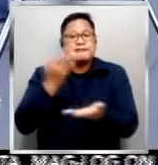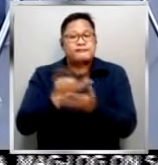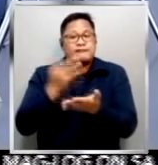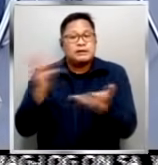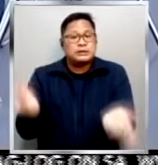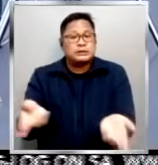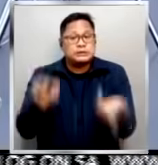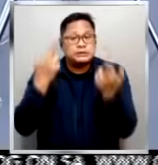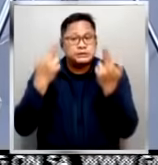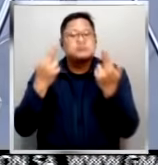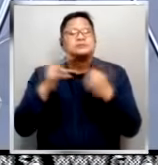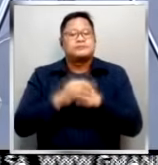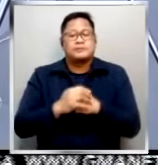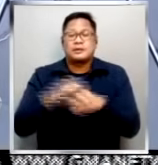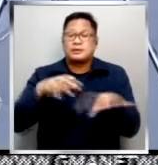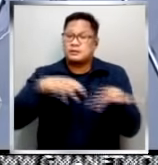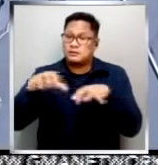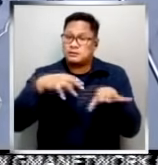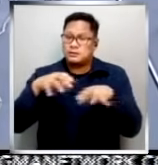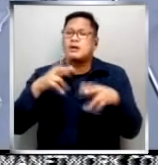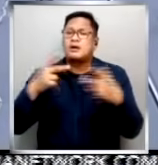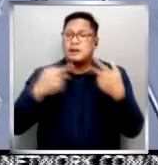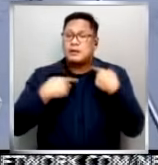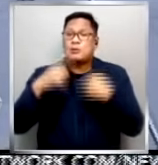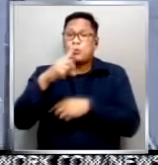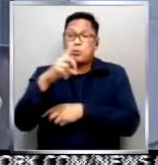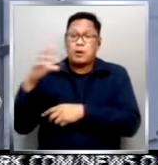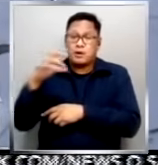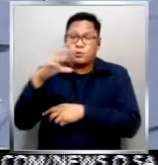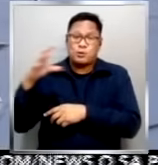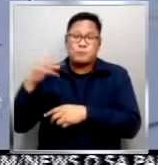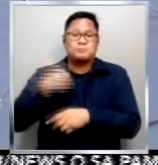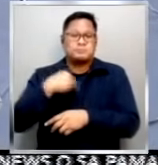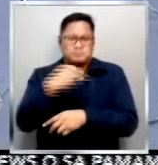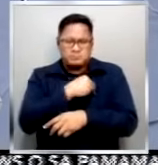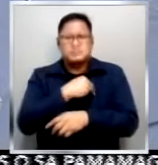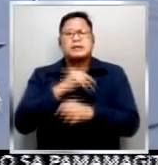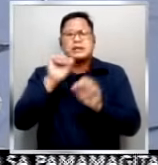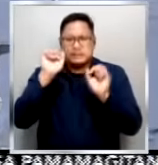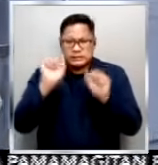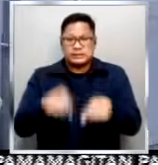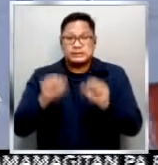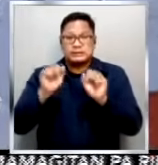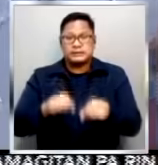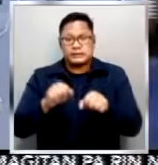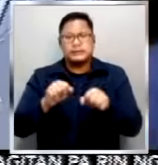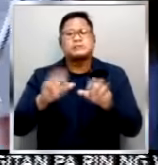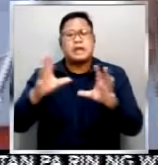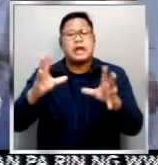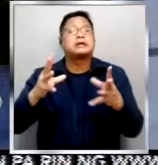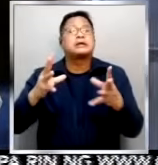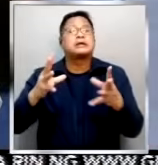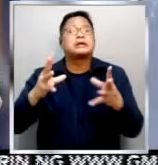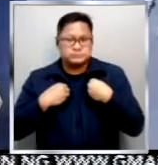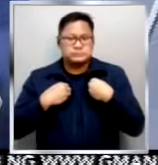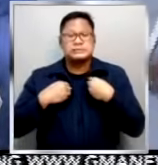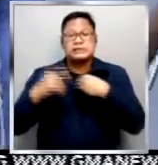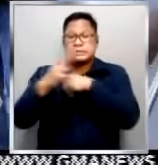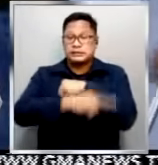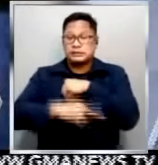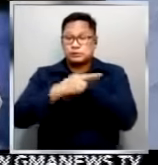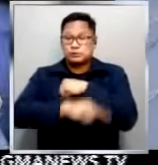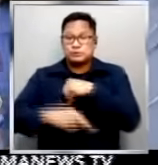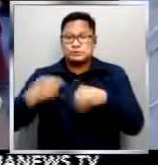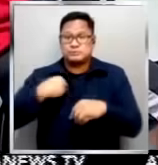Sa ngayon, mahigit 100 miyembro na sila at maaari na raw silang mag-accommodate ng regional members at mga artista